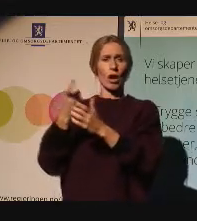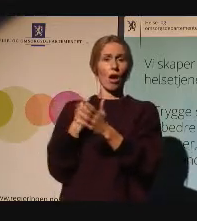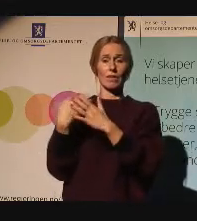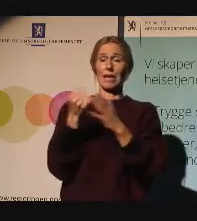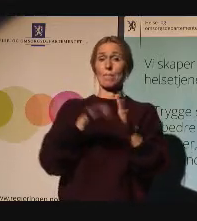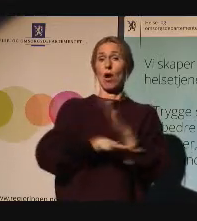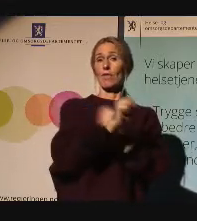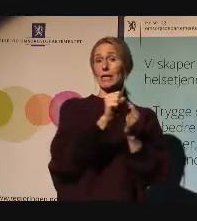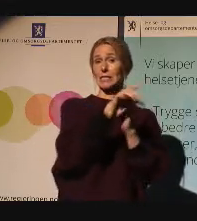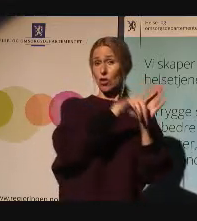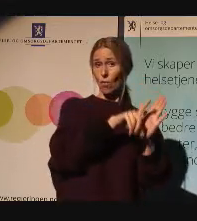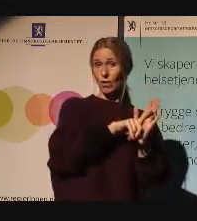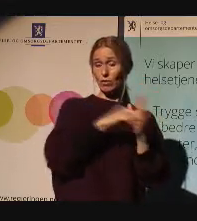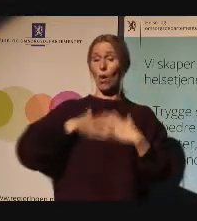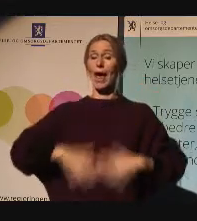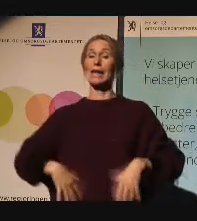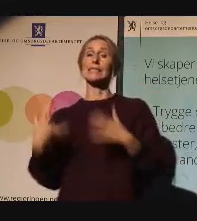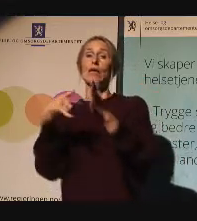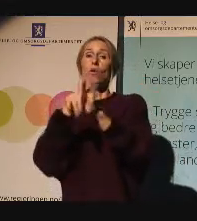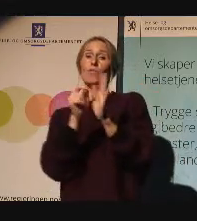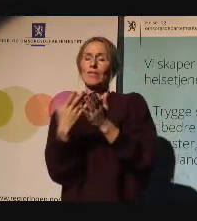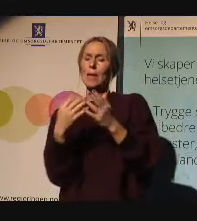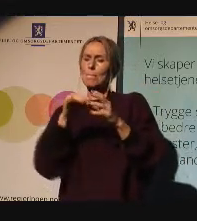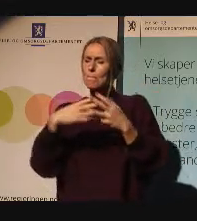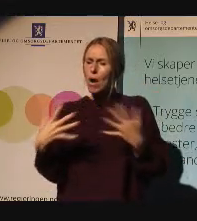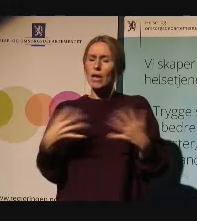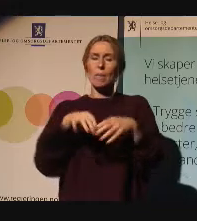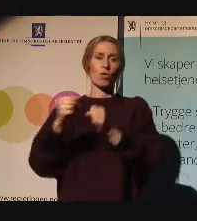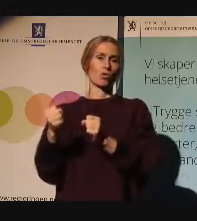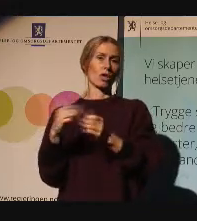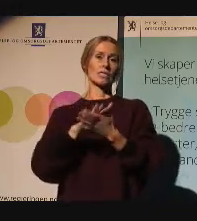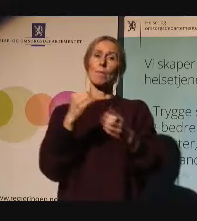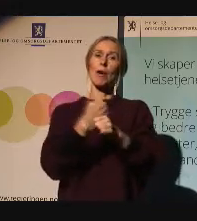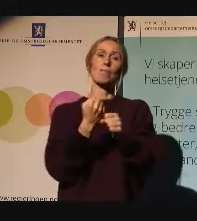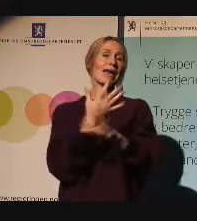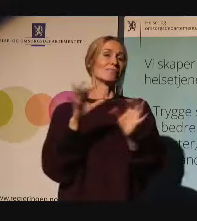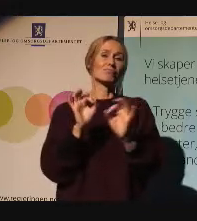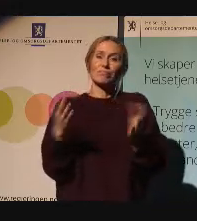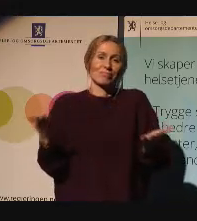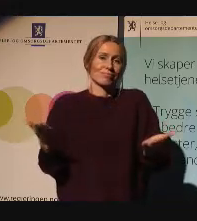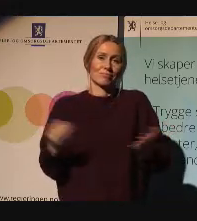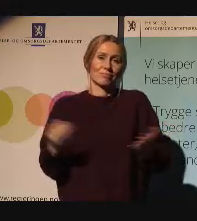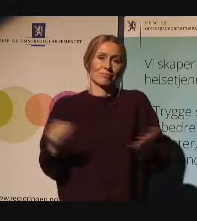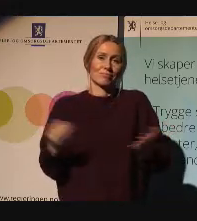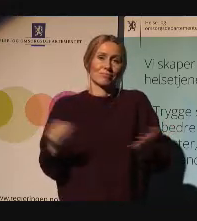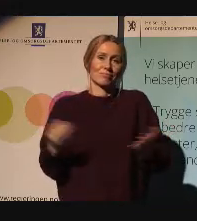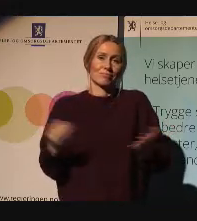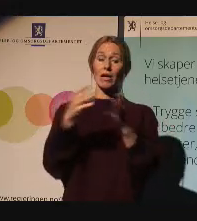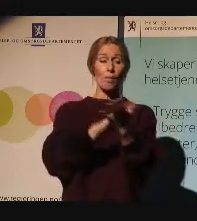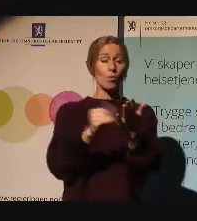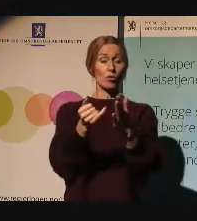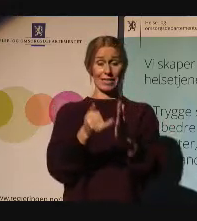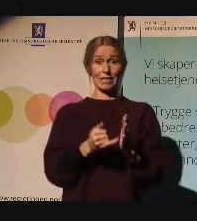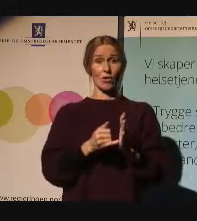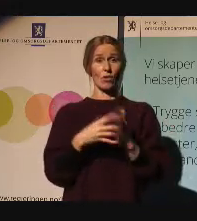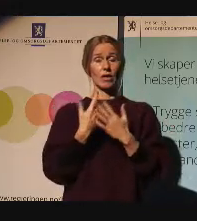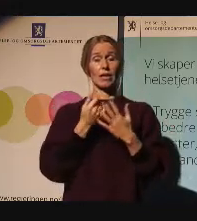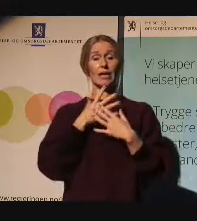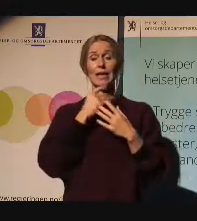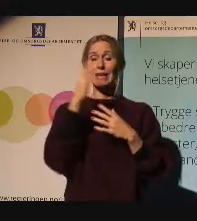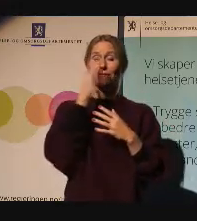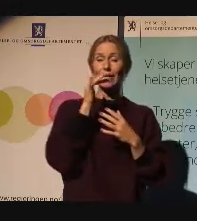og helselovgivningen. Samarbeid har manglet. Rapporten inneholder også refleksjoner og